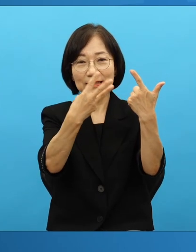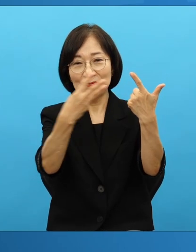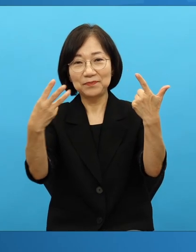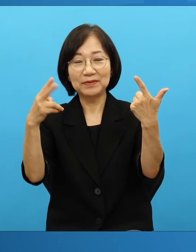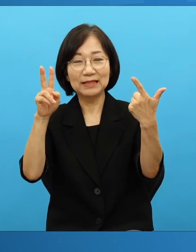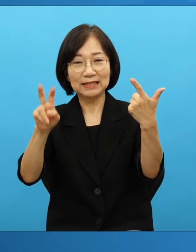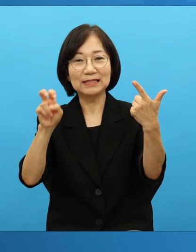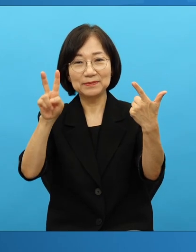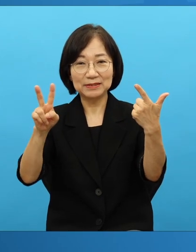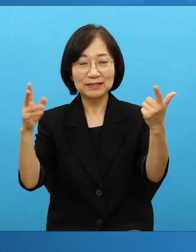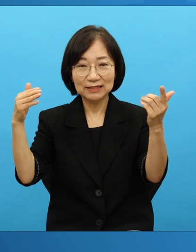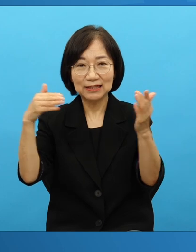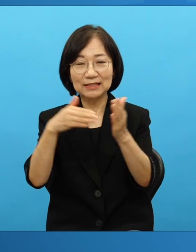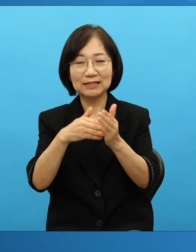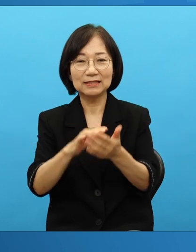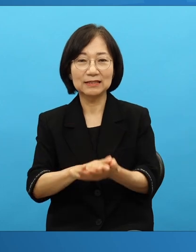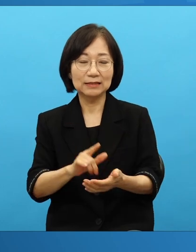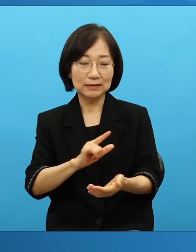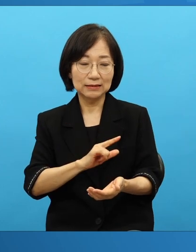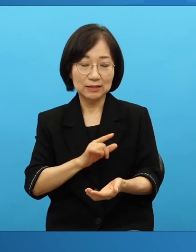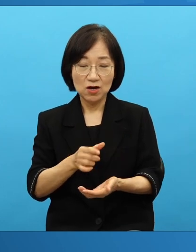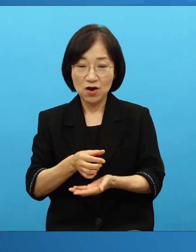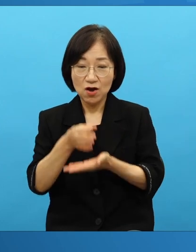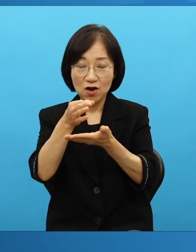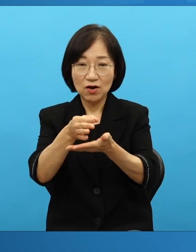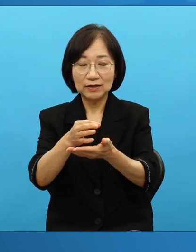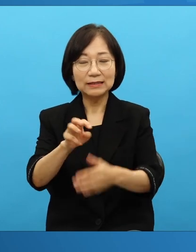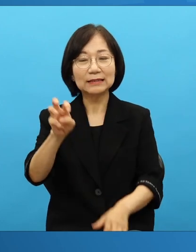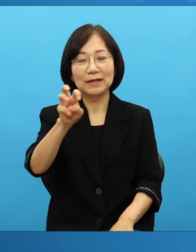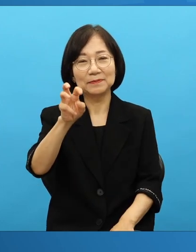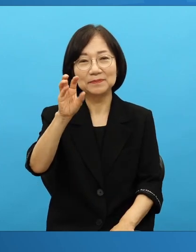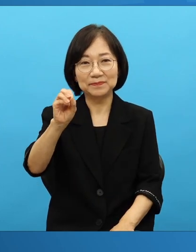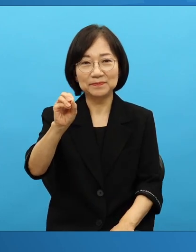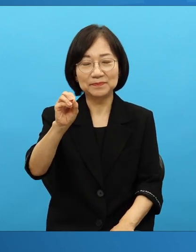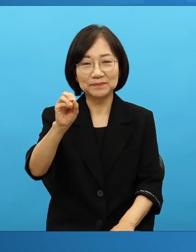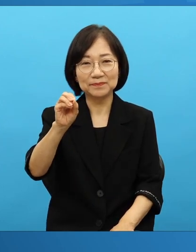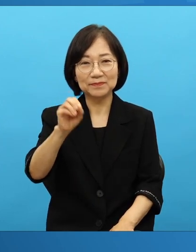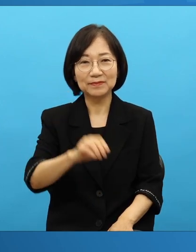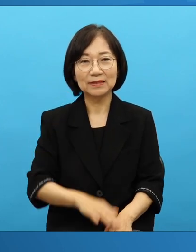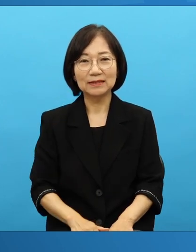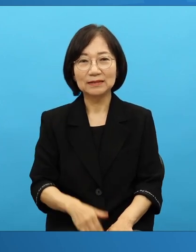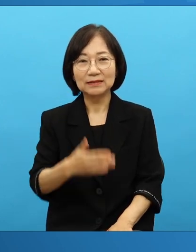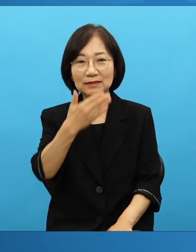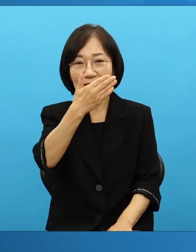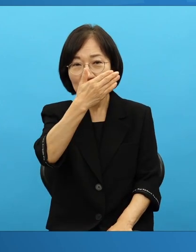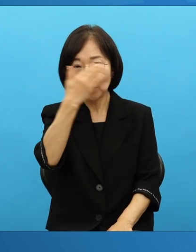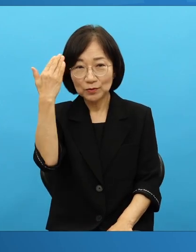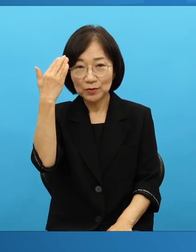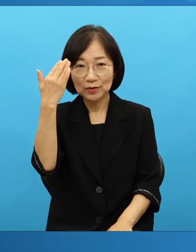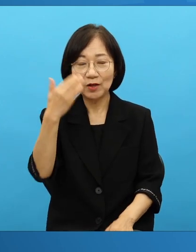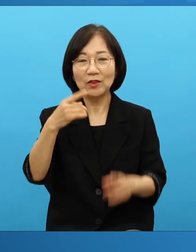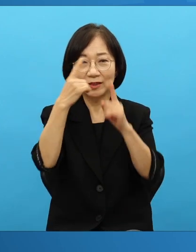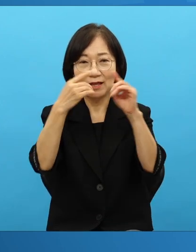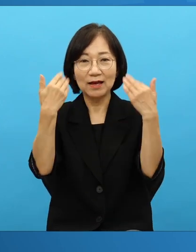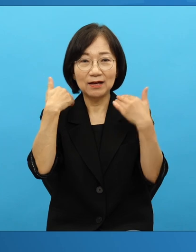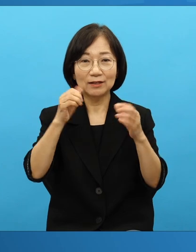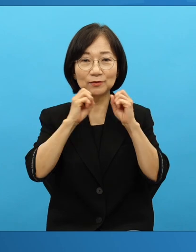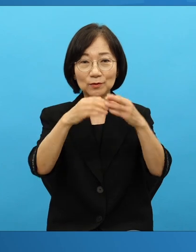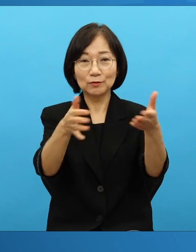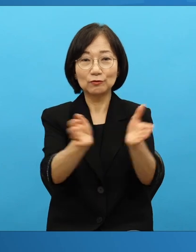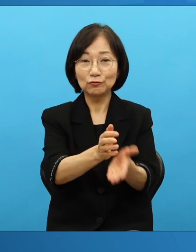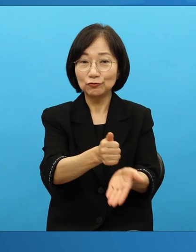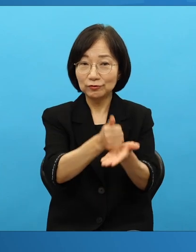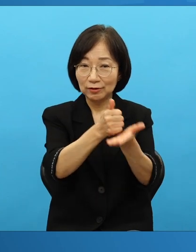토요일까지 진행되는 가운데 등록 헌금은 30만원이며 A그룹인 청소년 대학 선교국 추천으로 등록한 경우 숙소와 식사가